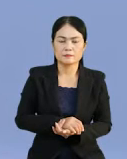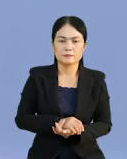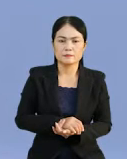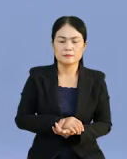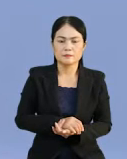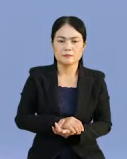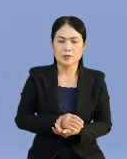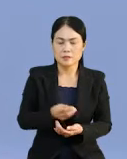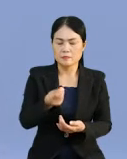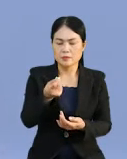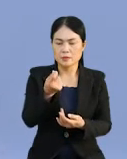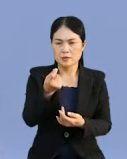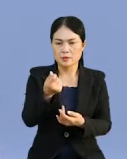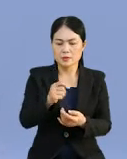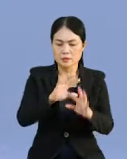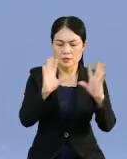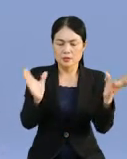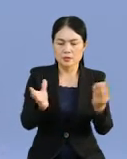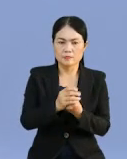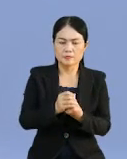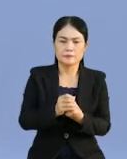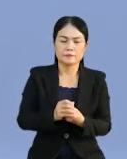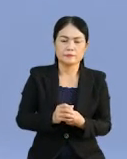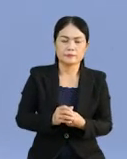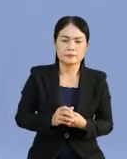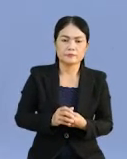Prạ sở rộp